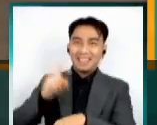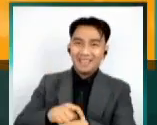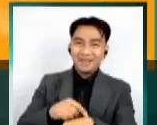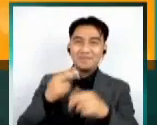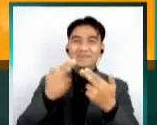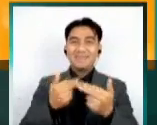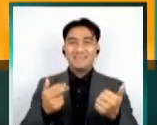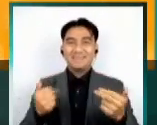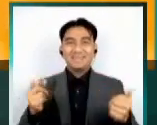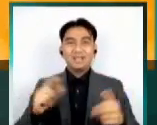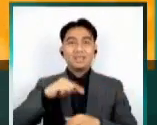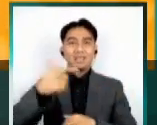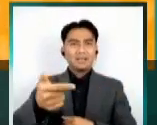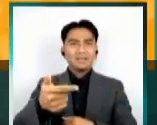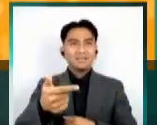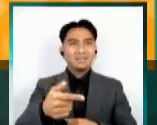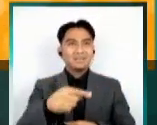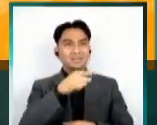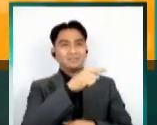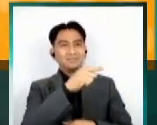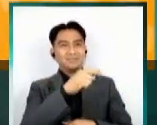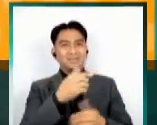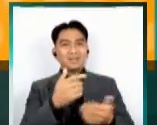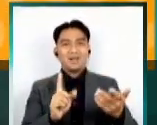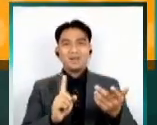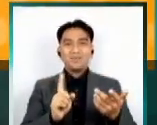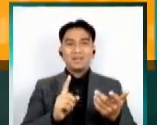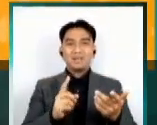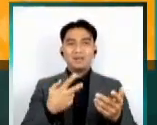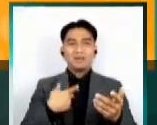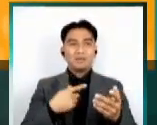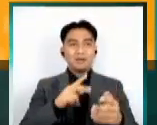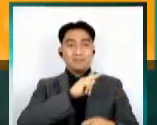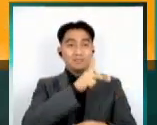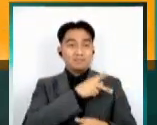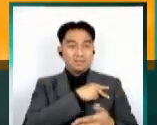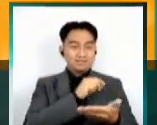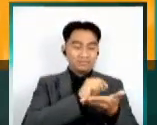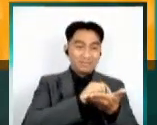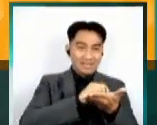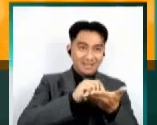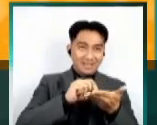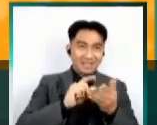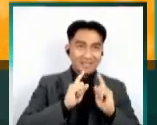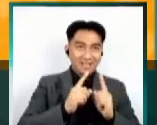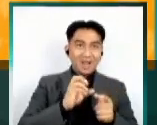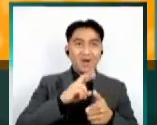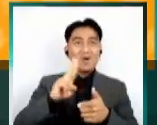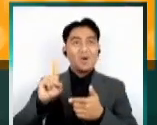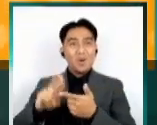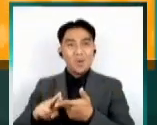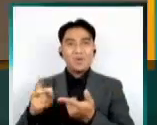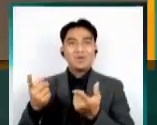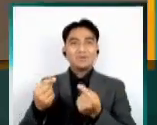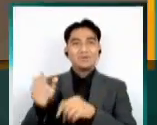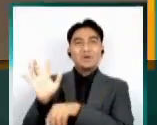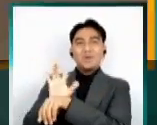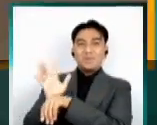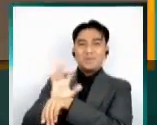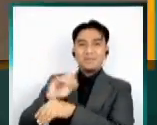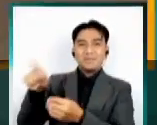Next. Publish your personal diary or make a movie about your most embarrassing moments.